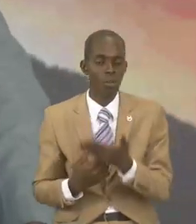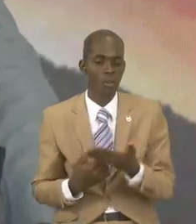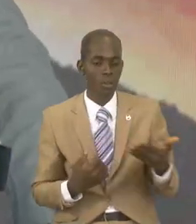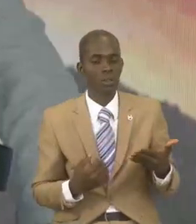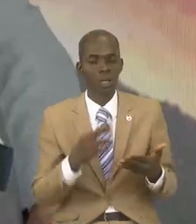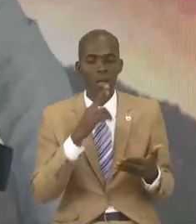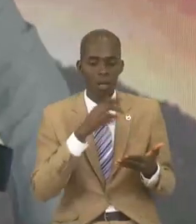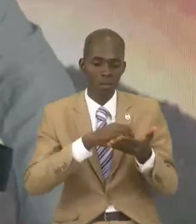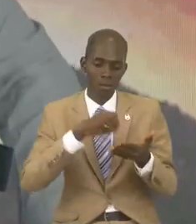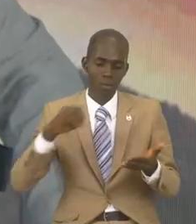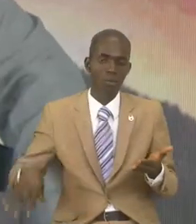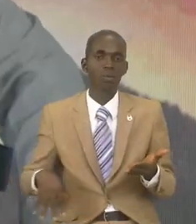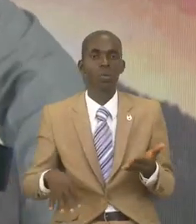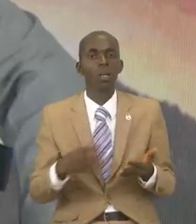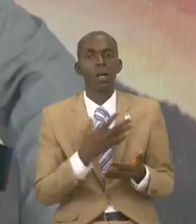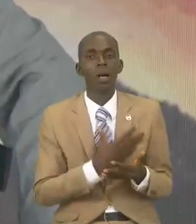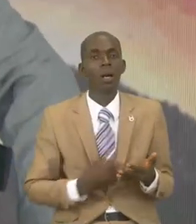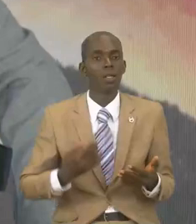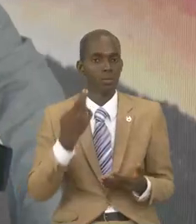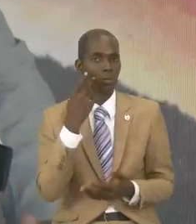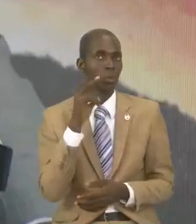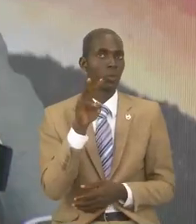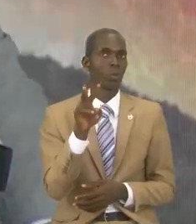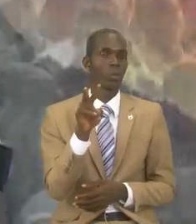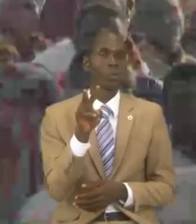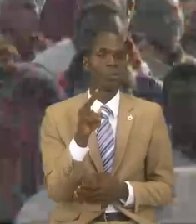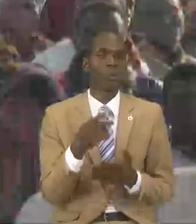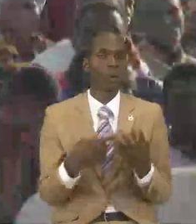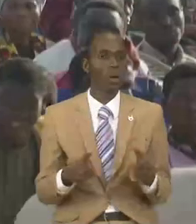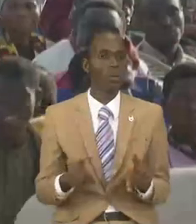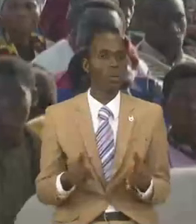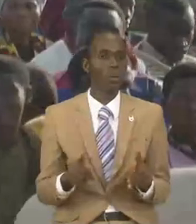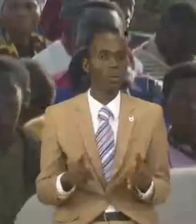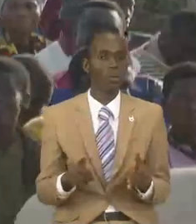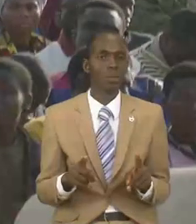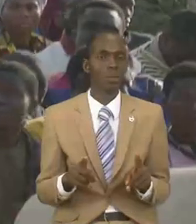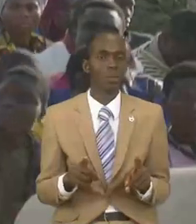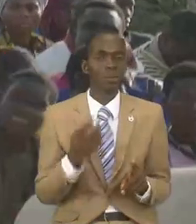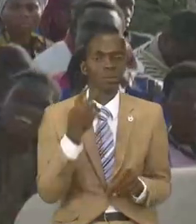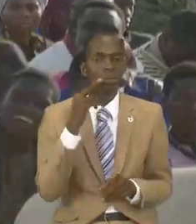Toutes les anciennes choses sont passées. Et voici,